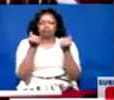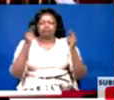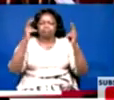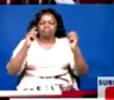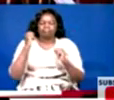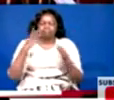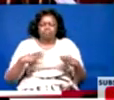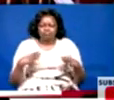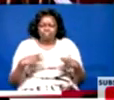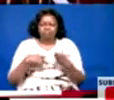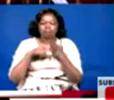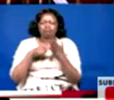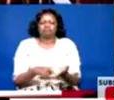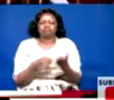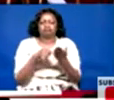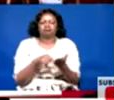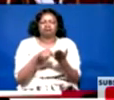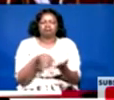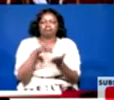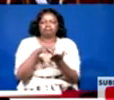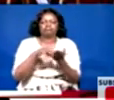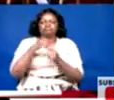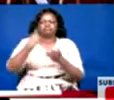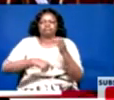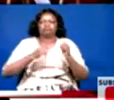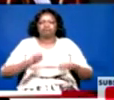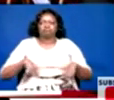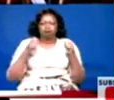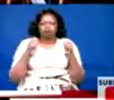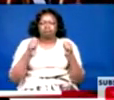Kenya, hasa hali ya gharama ya maisha.